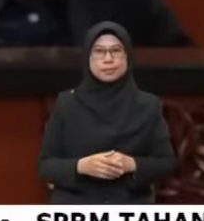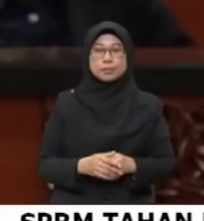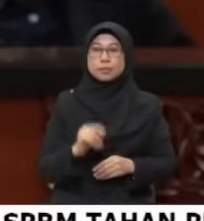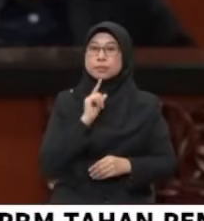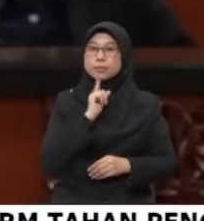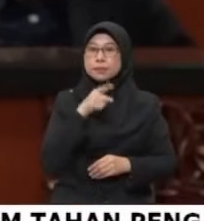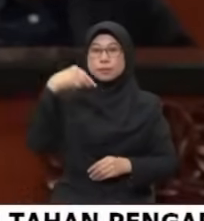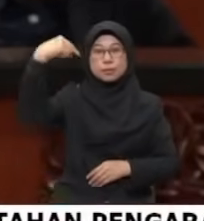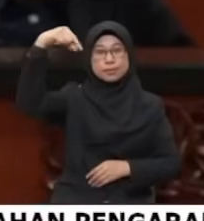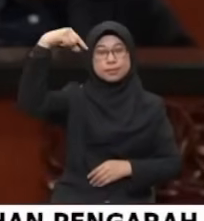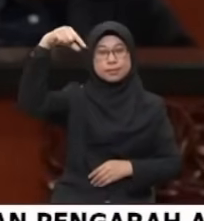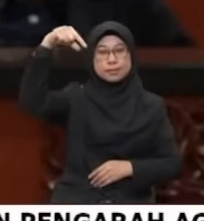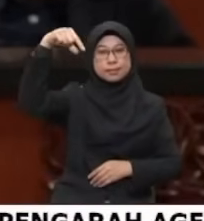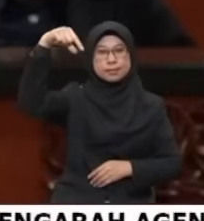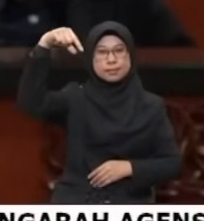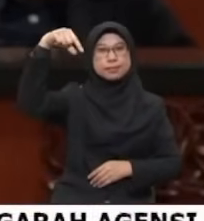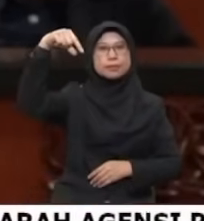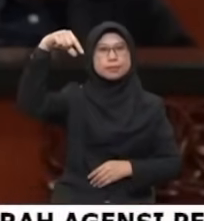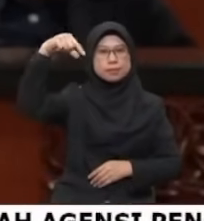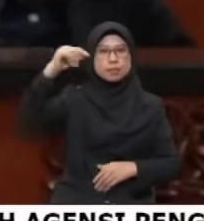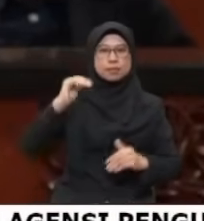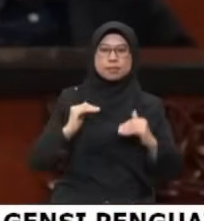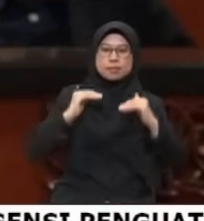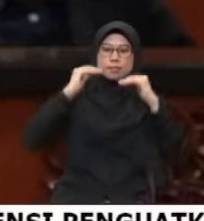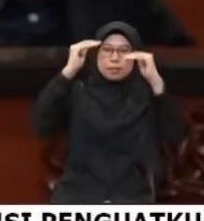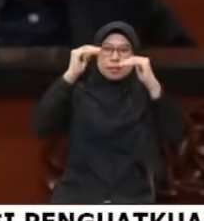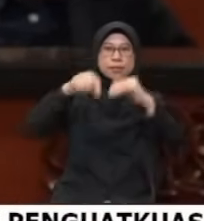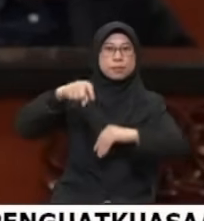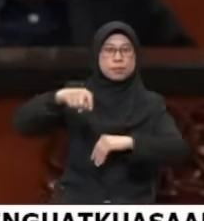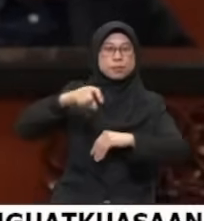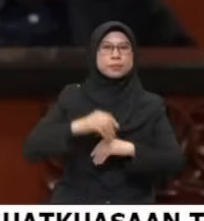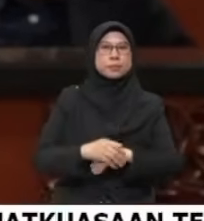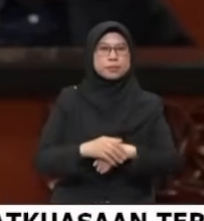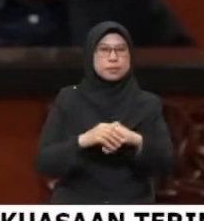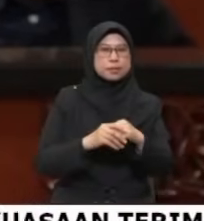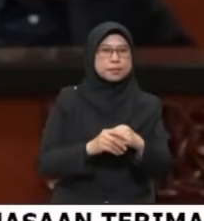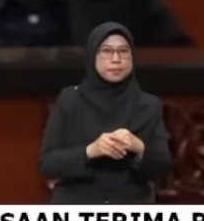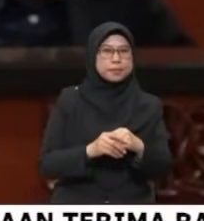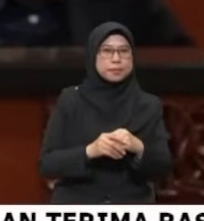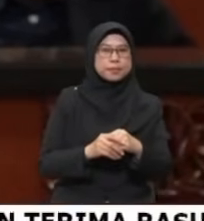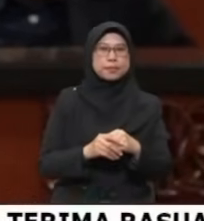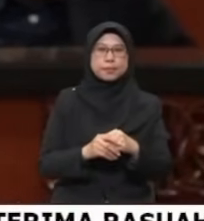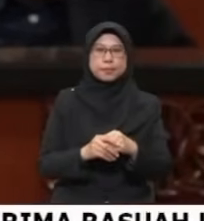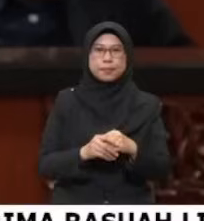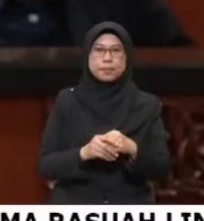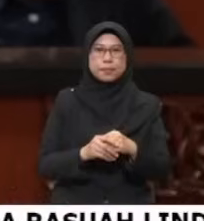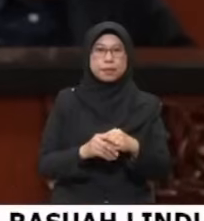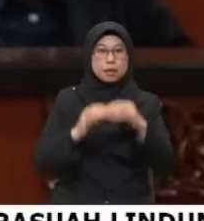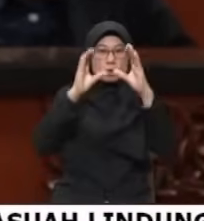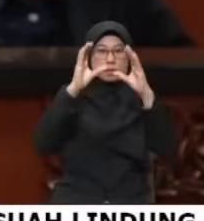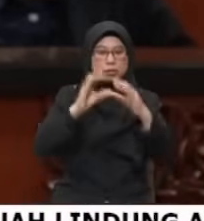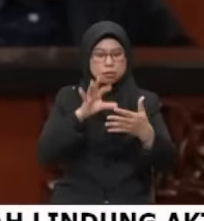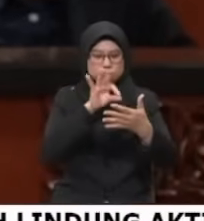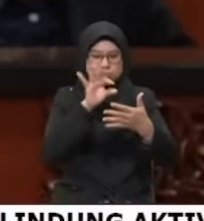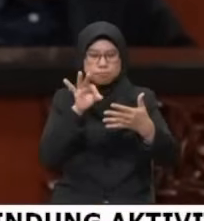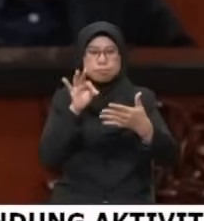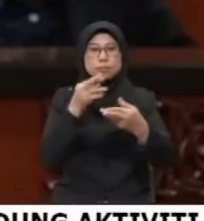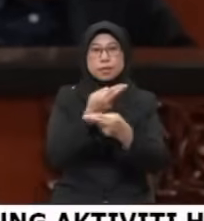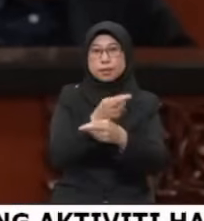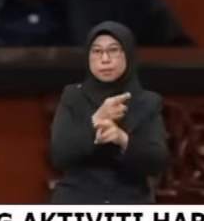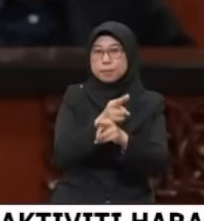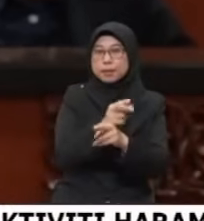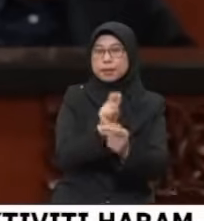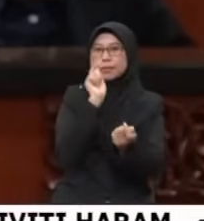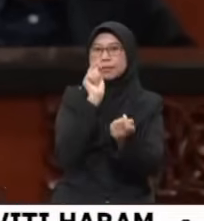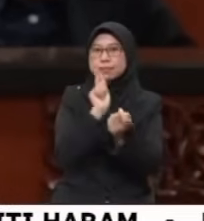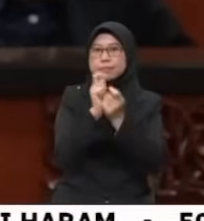memastikan kualiti berada di tahap yang standard pemilihan kaedah rawatan penyenggaraan yang